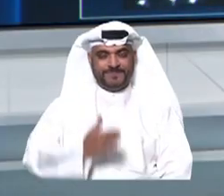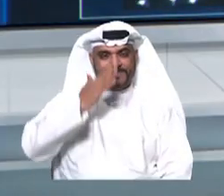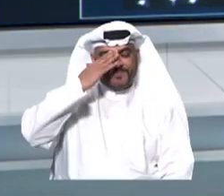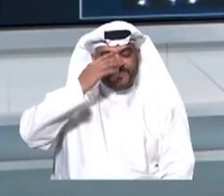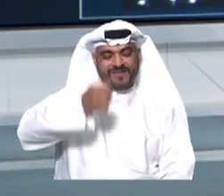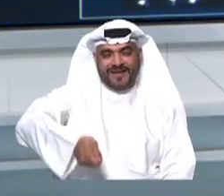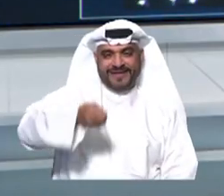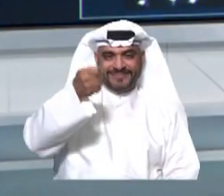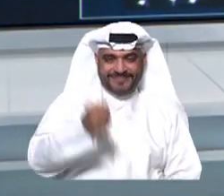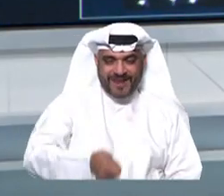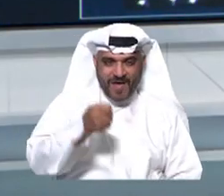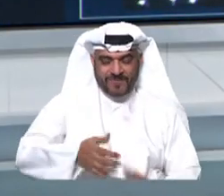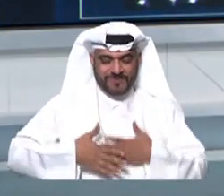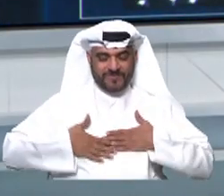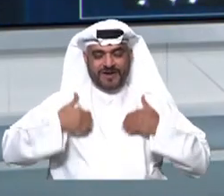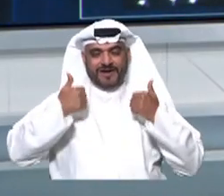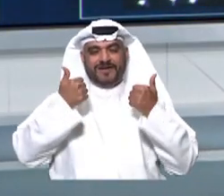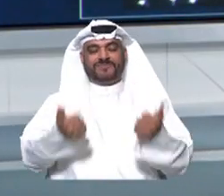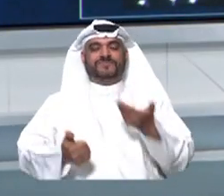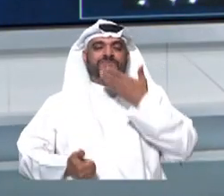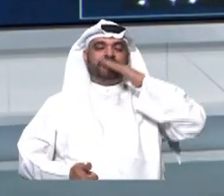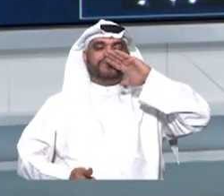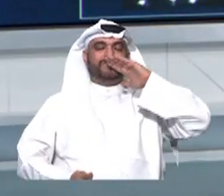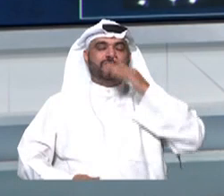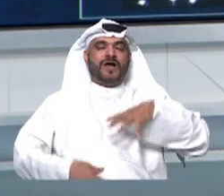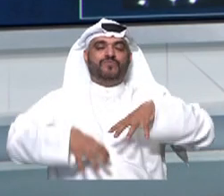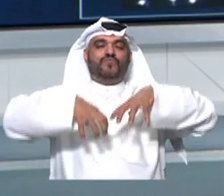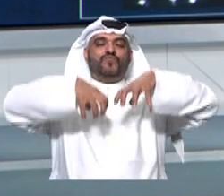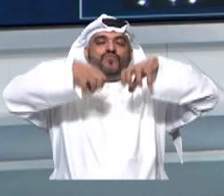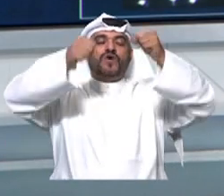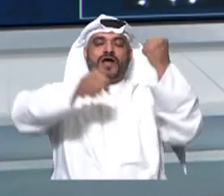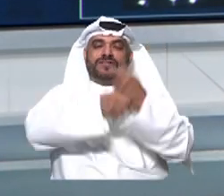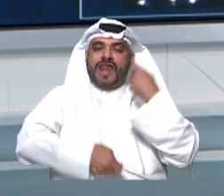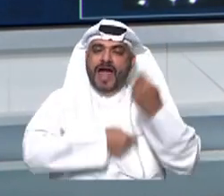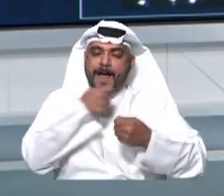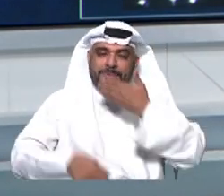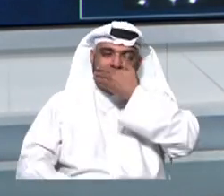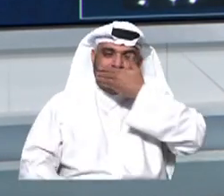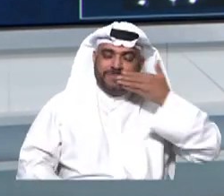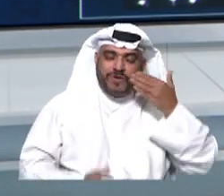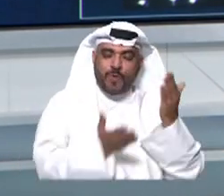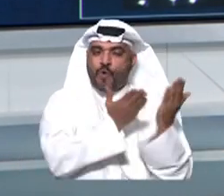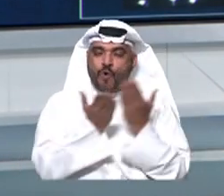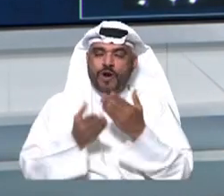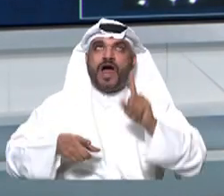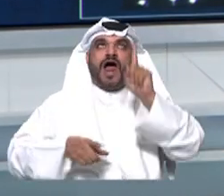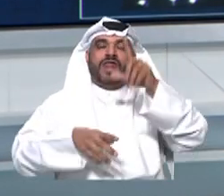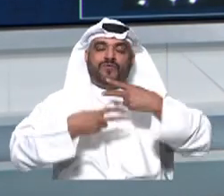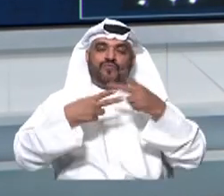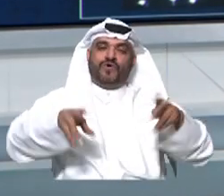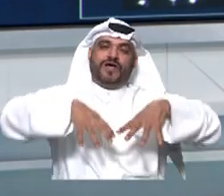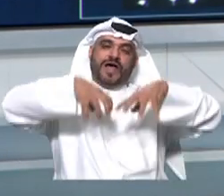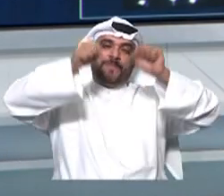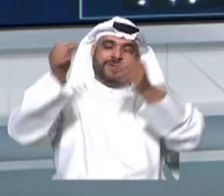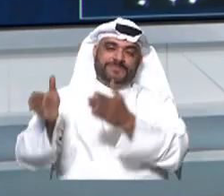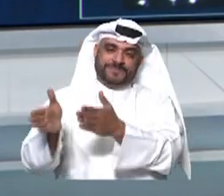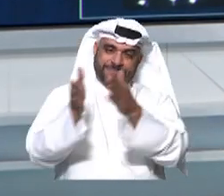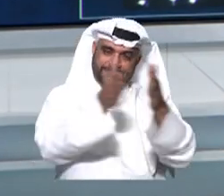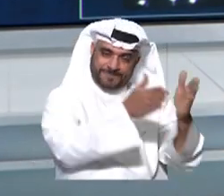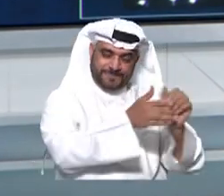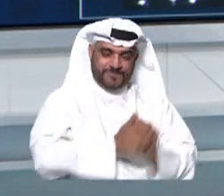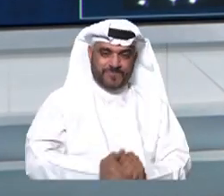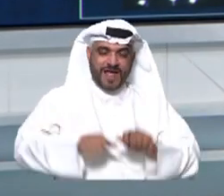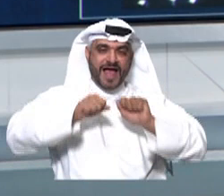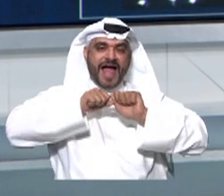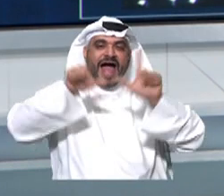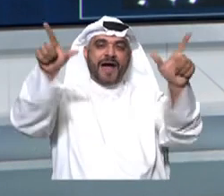السلام عليكم أعزائي المشاهدين، تقبل الله طاعتكم. أجواء معتدلة ورياح شمالية غربية خفيفة إلى معتدل السرعة، تتراوح سرعتها بشكل عام ما بين